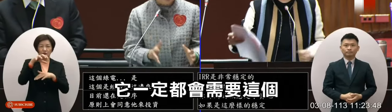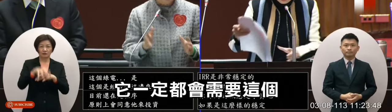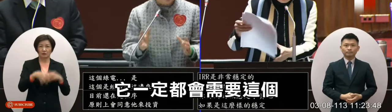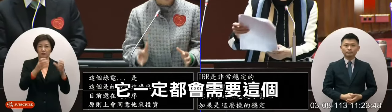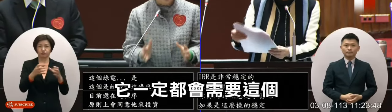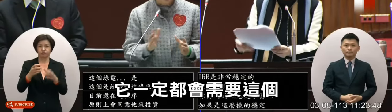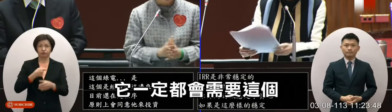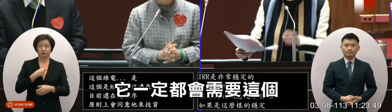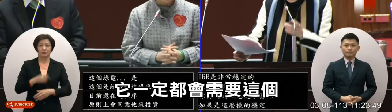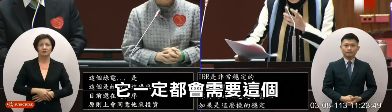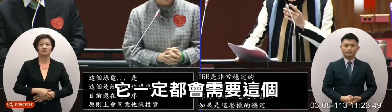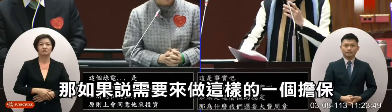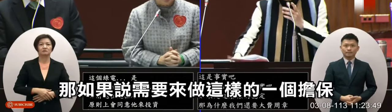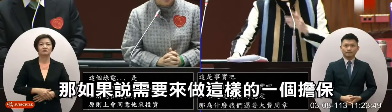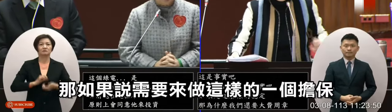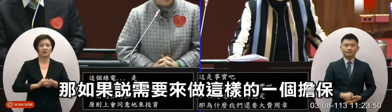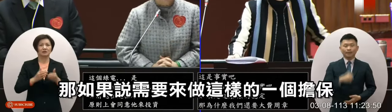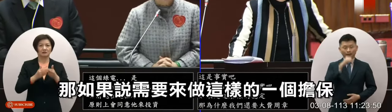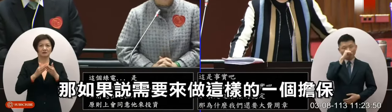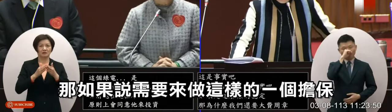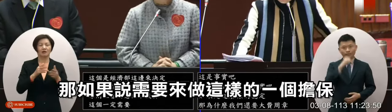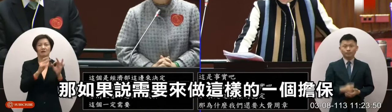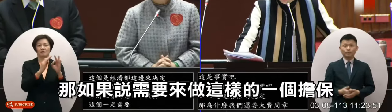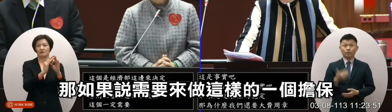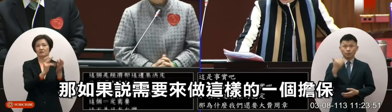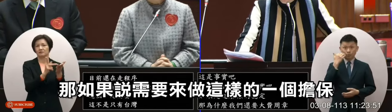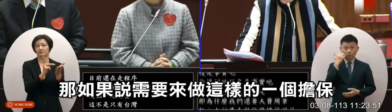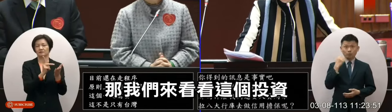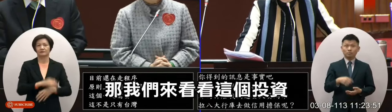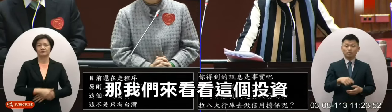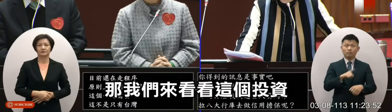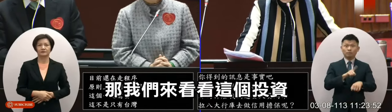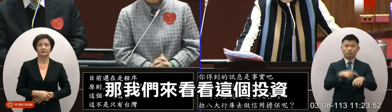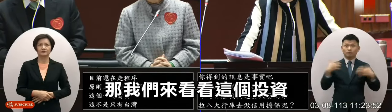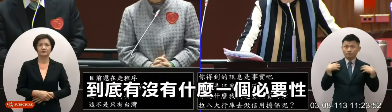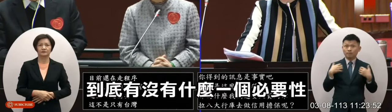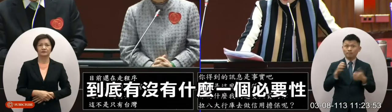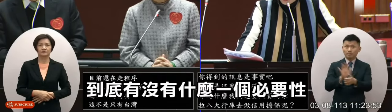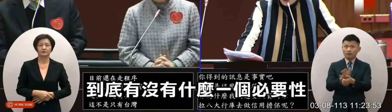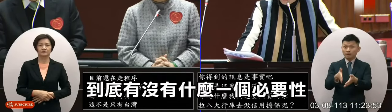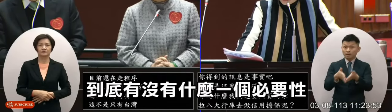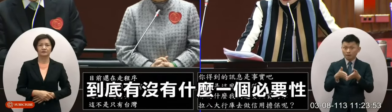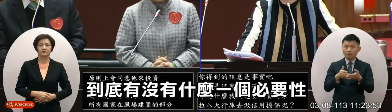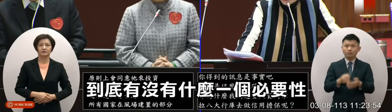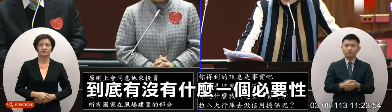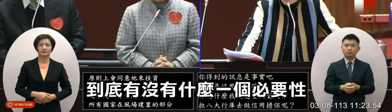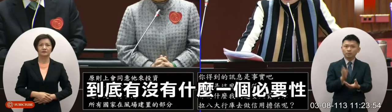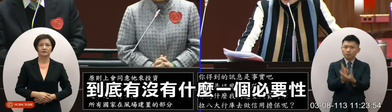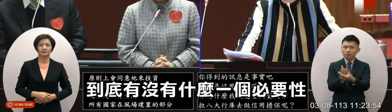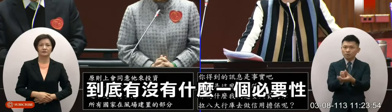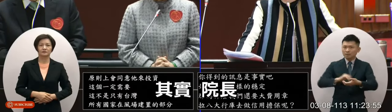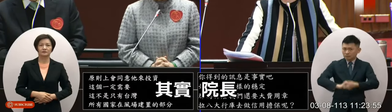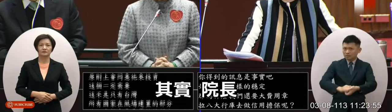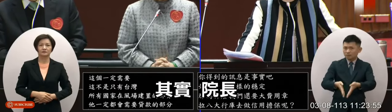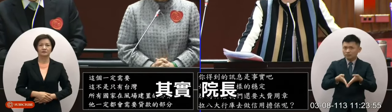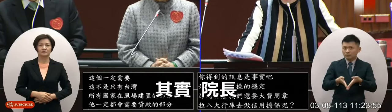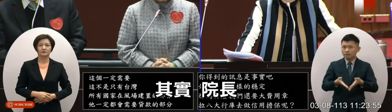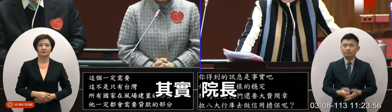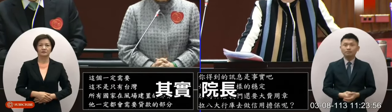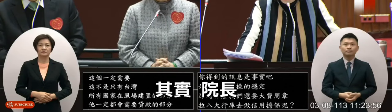它一定都会需要这个贷款的部分。 那如果说需要来做这样的一个担保的话，那我们来看看这个投资道路有没有什么一个必要性哦。其